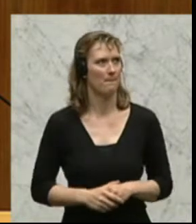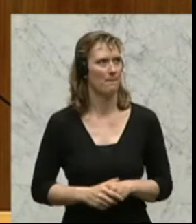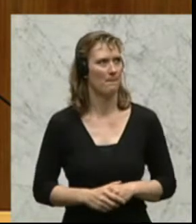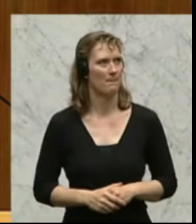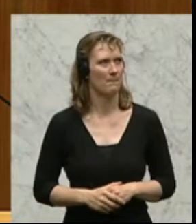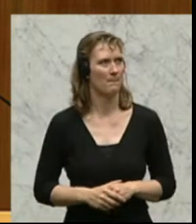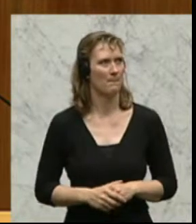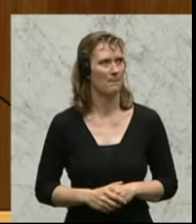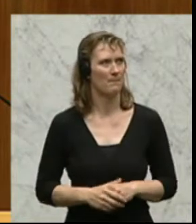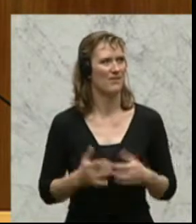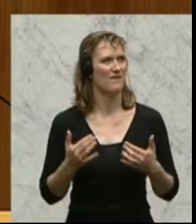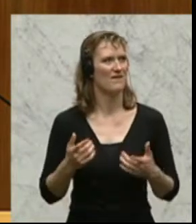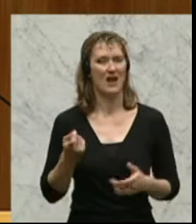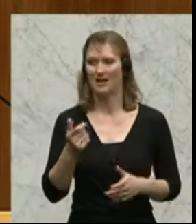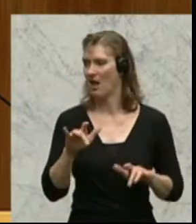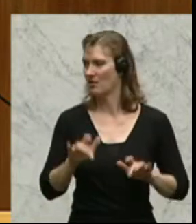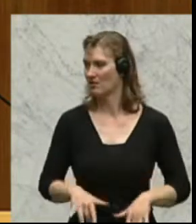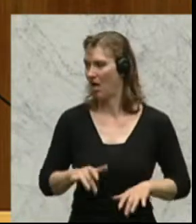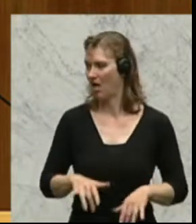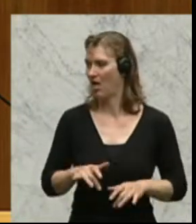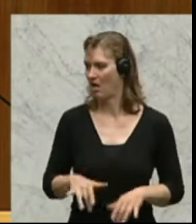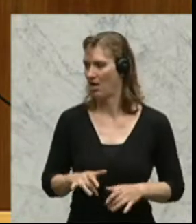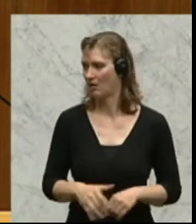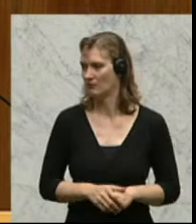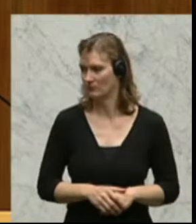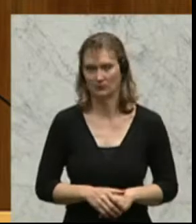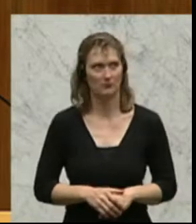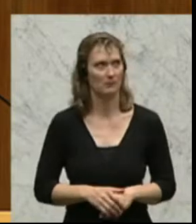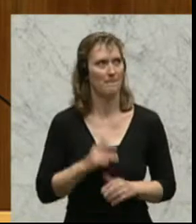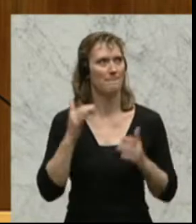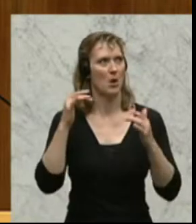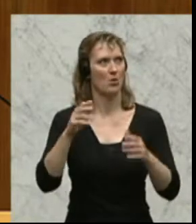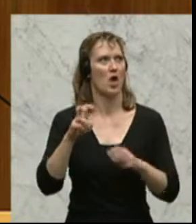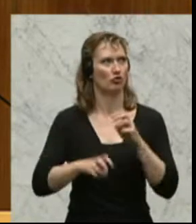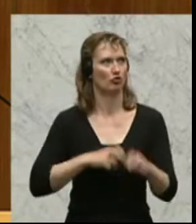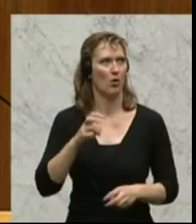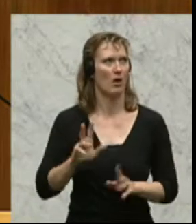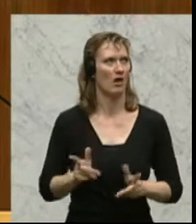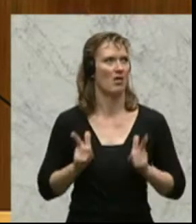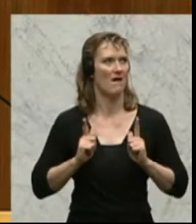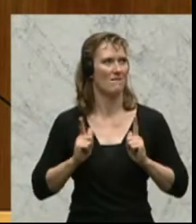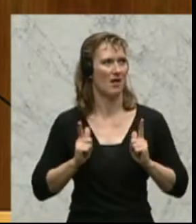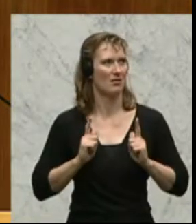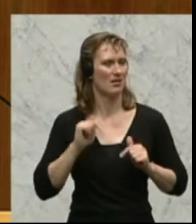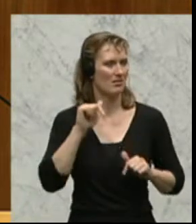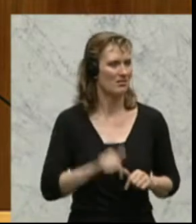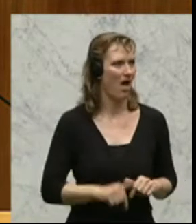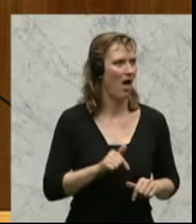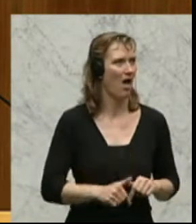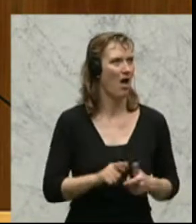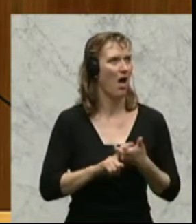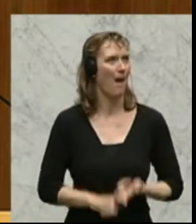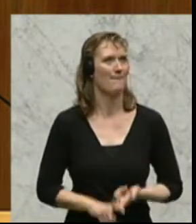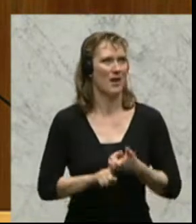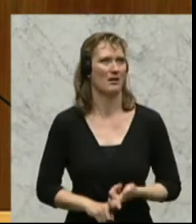viel Geld kann man sich jetzt also durch diese Millionärsteuer erwarten? Das wiederum kommt ganz darauf an, wen